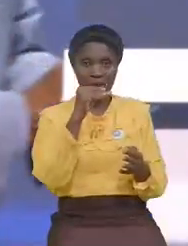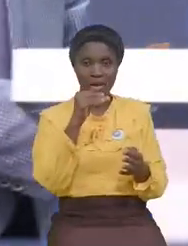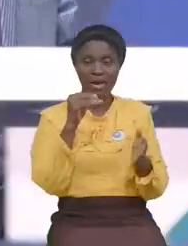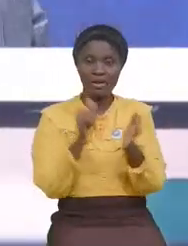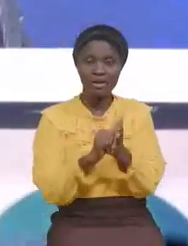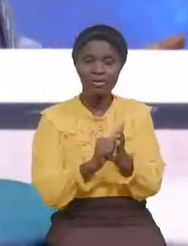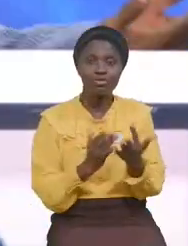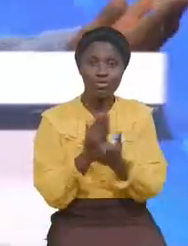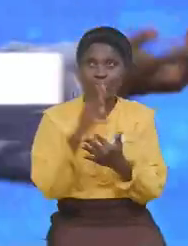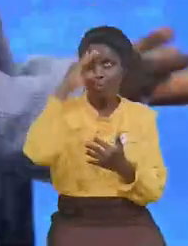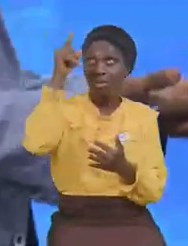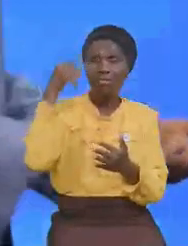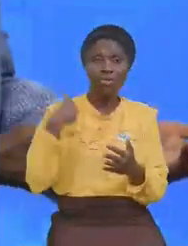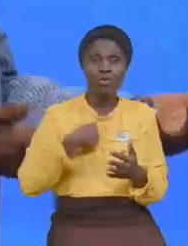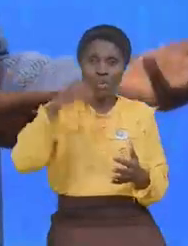on devient être sauvé.